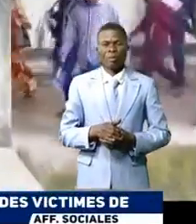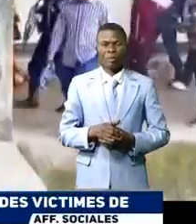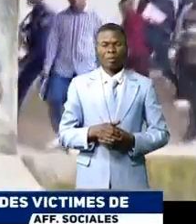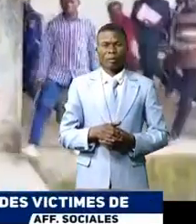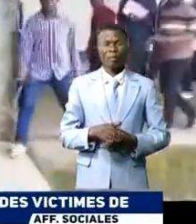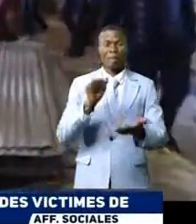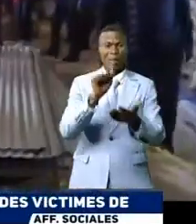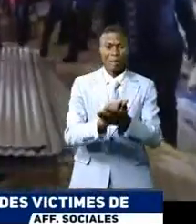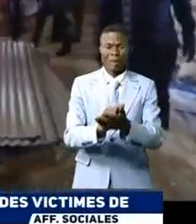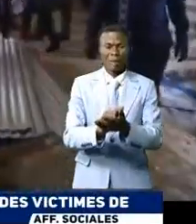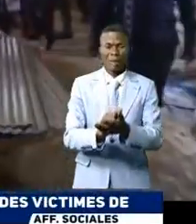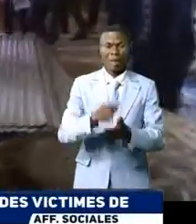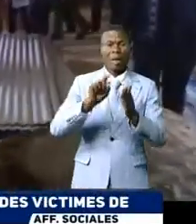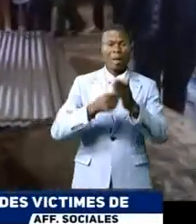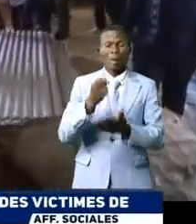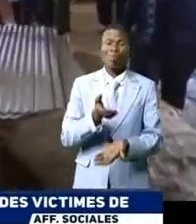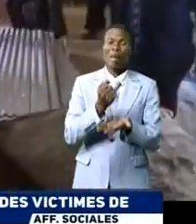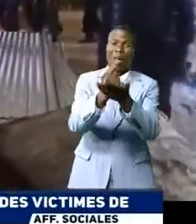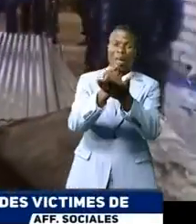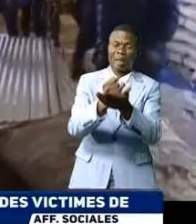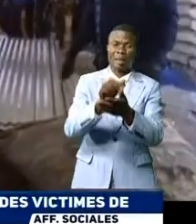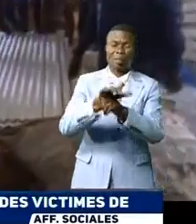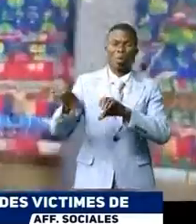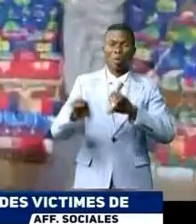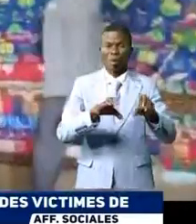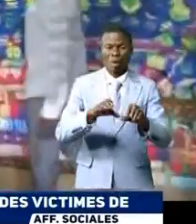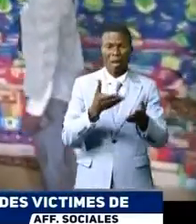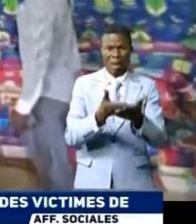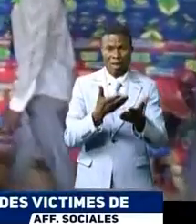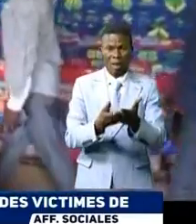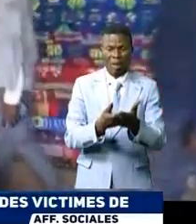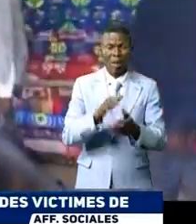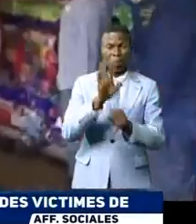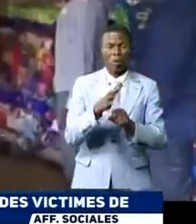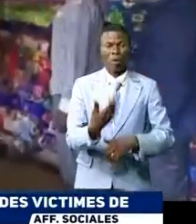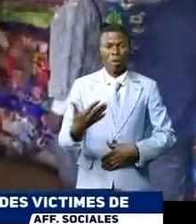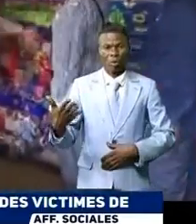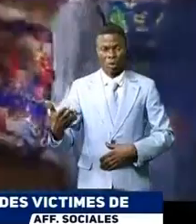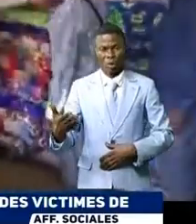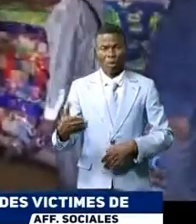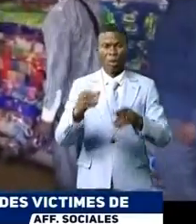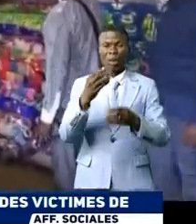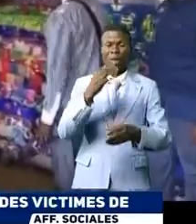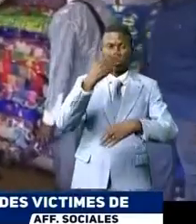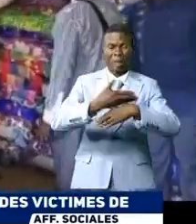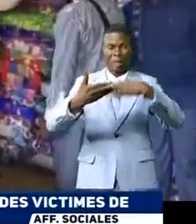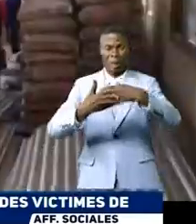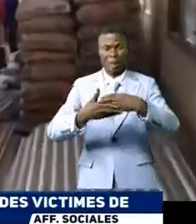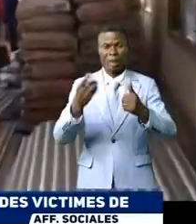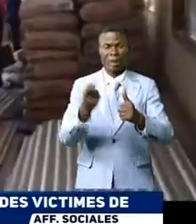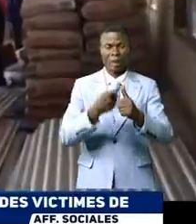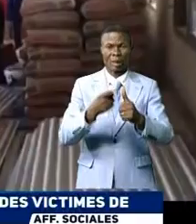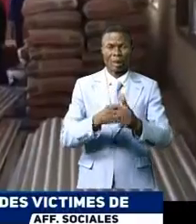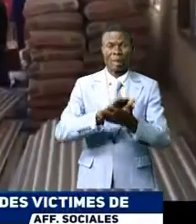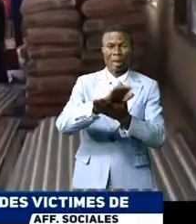Il s'agit d'une première assistance multisectorielle constituée d'un lot important de matériaux de construction, notamment